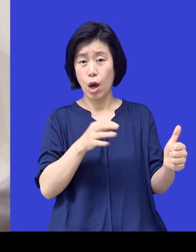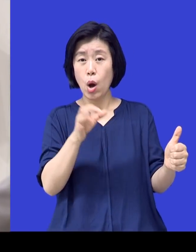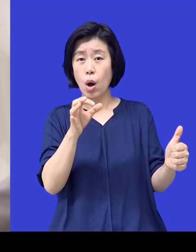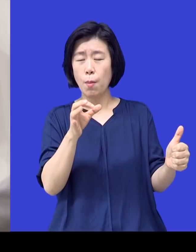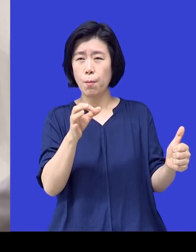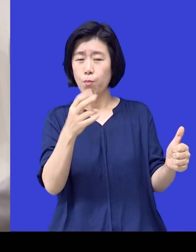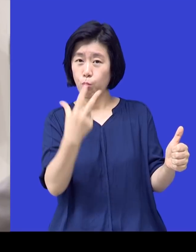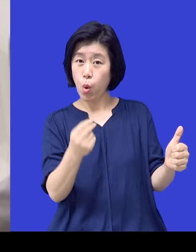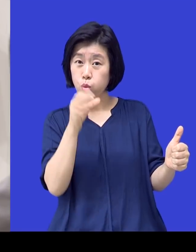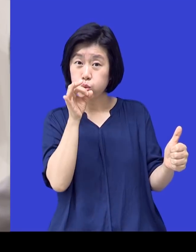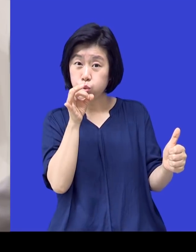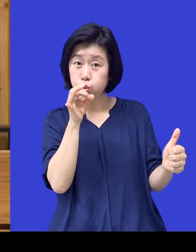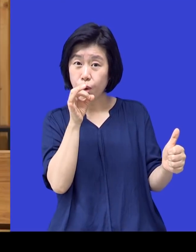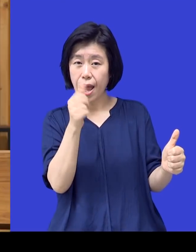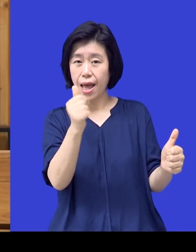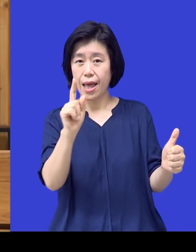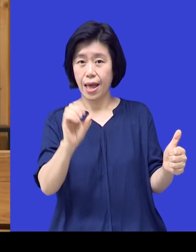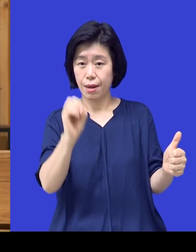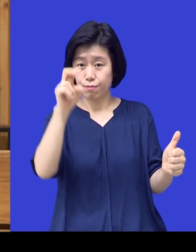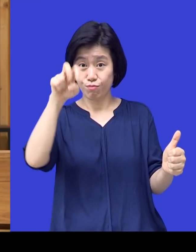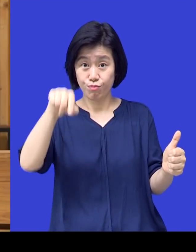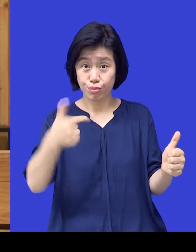나중에는 몸 안으로 해서 항문을 만든 거예요.